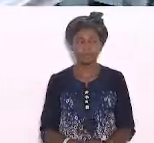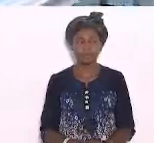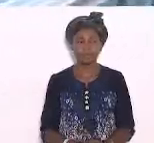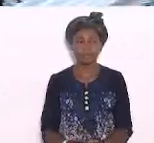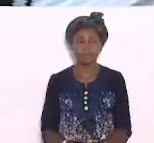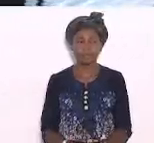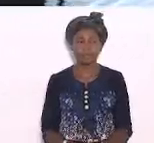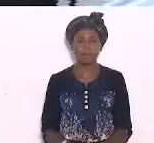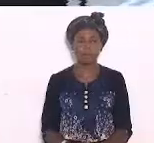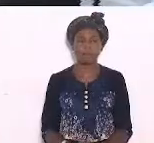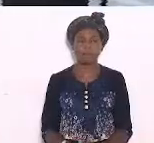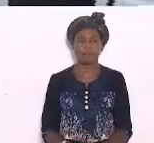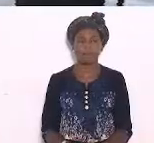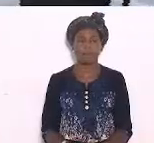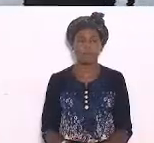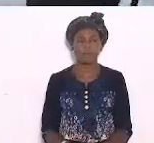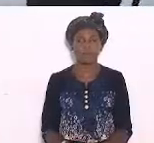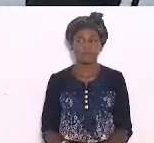amenen